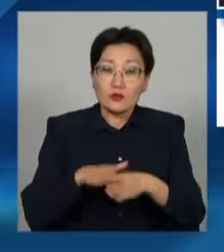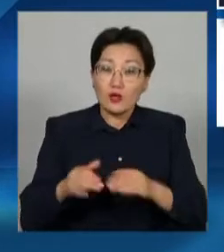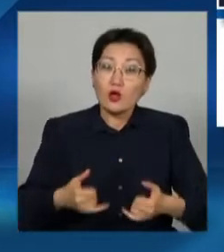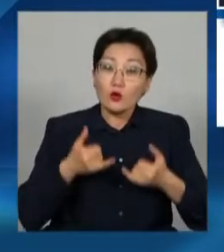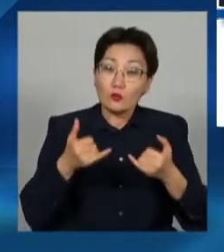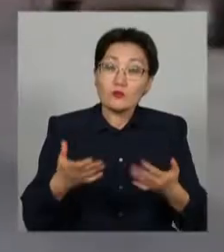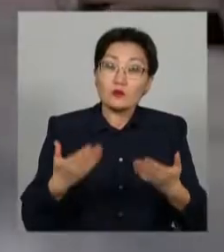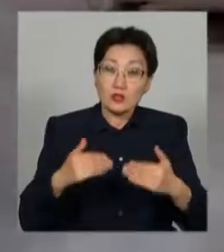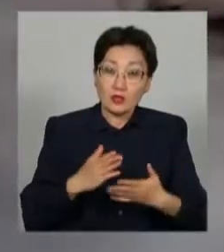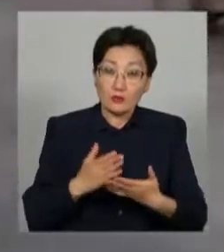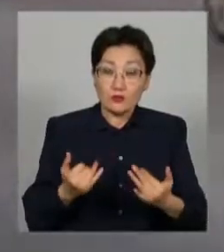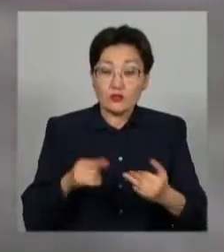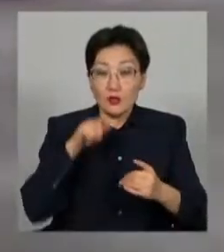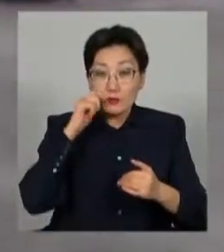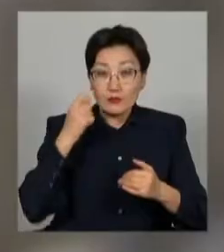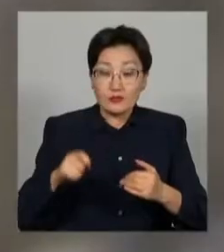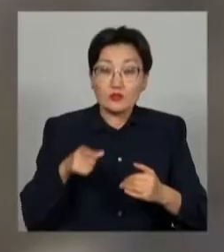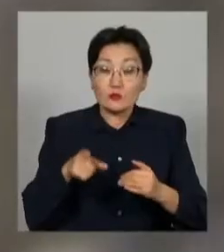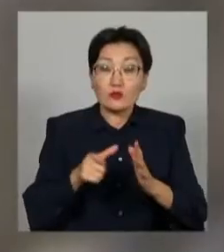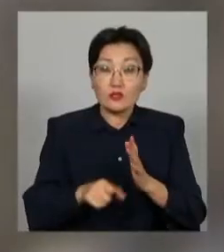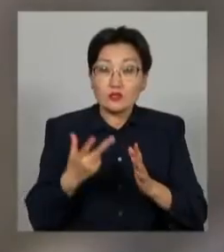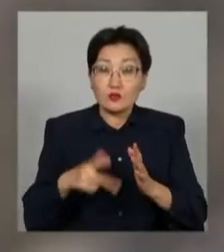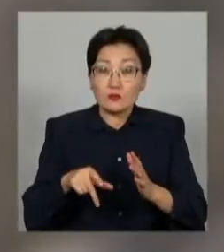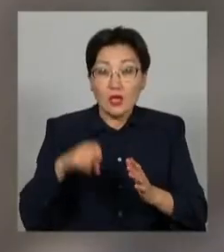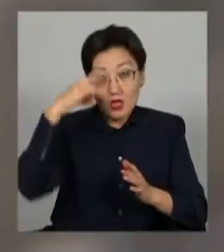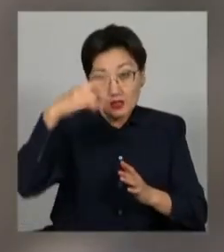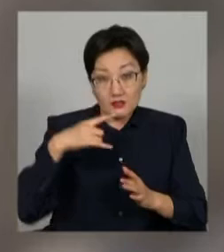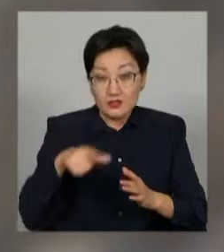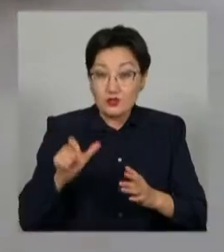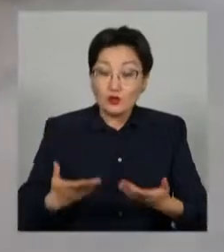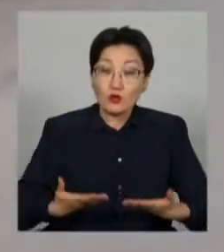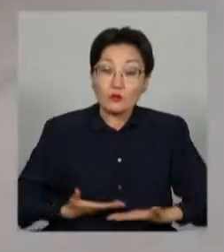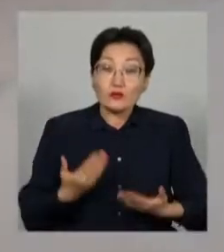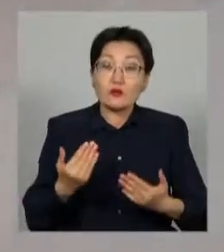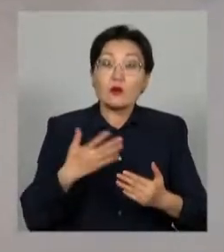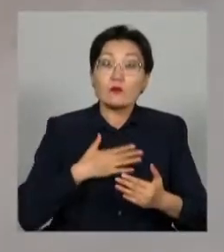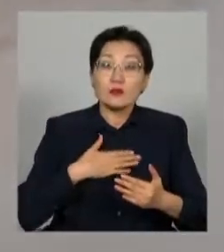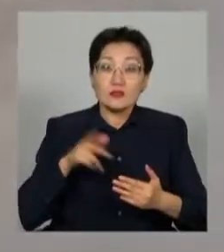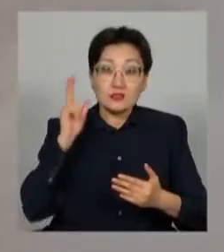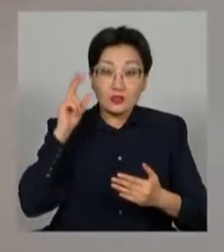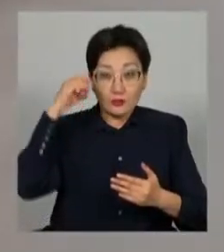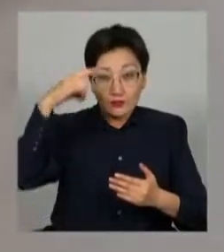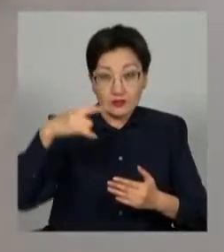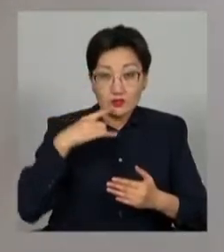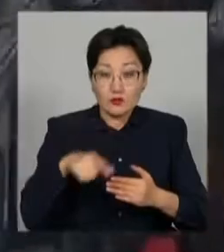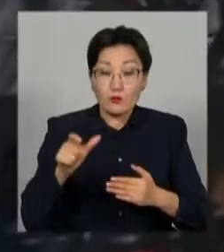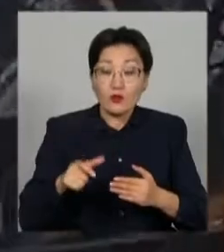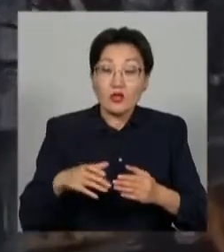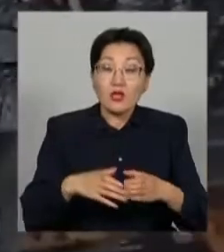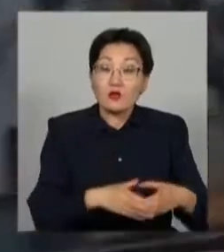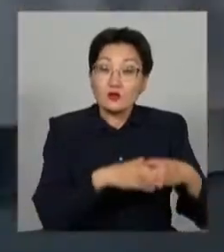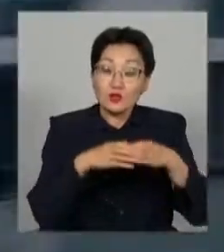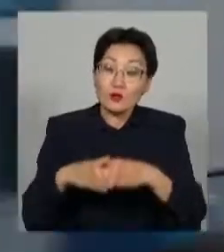құрметтеуге шақырамын. Бүгінде Украинада 1630 отандасымыз тұрып жатыр. Қазір ондағы біздің елшілік қазақстандықтарды елге